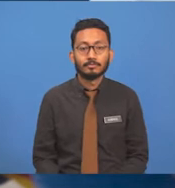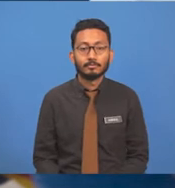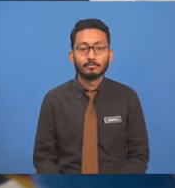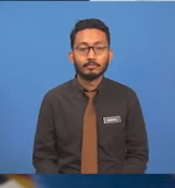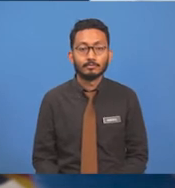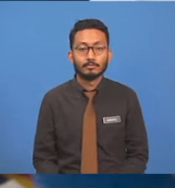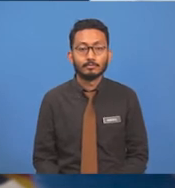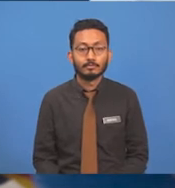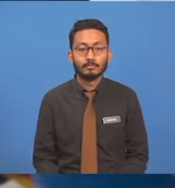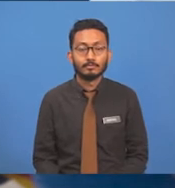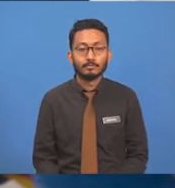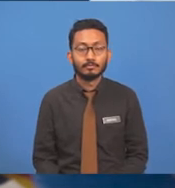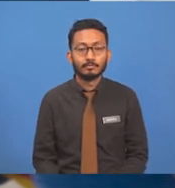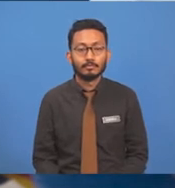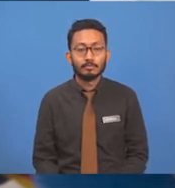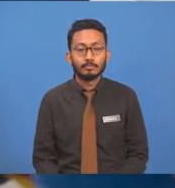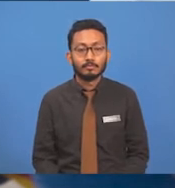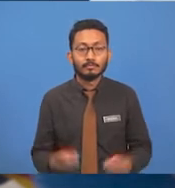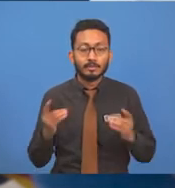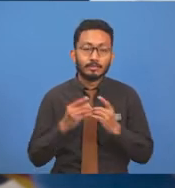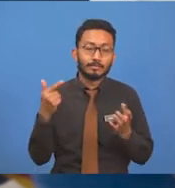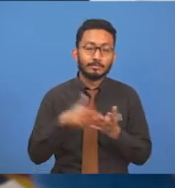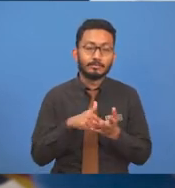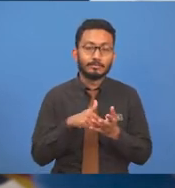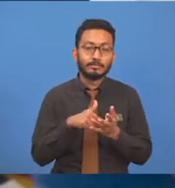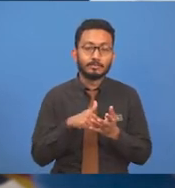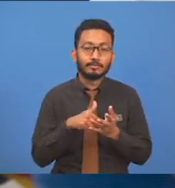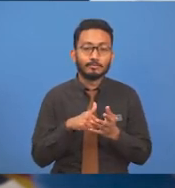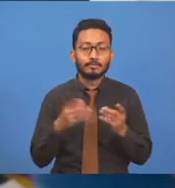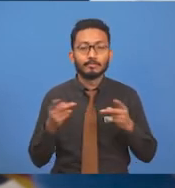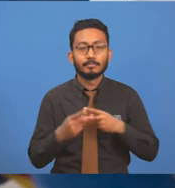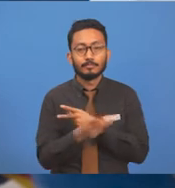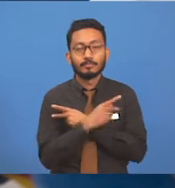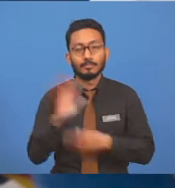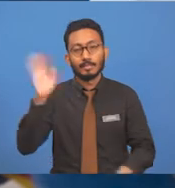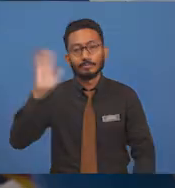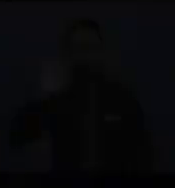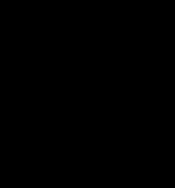pelajaran hari ini. Jumpa lagi. Sekian terima kasih. Bye.